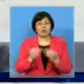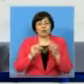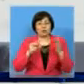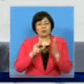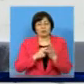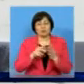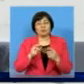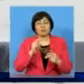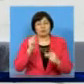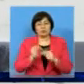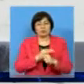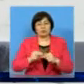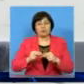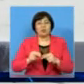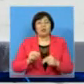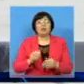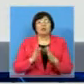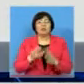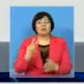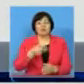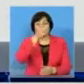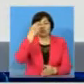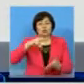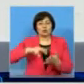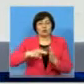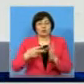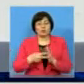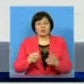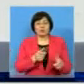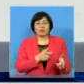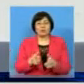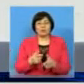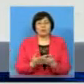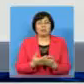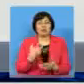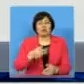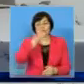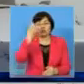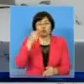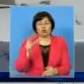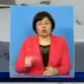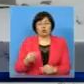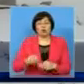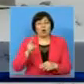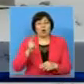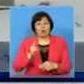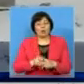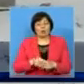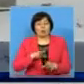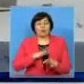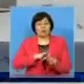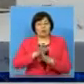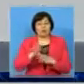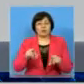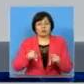жөнге келтіріліп, тегістелді. Алдағы 2 жылдың жоспары жасалды. Басаяғы 3 жылда тұрғындардың бұл тілегі де орындалады. Сонымен